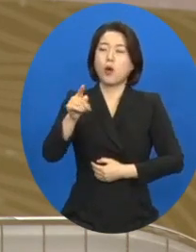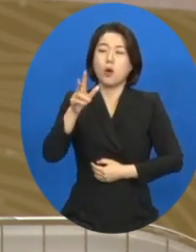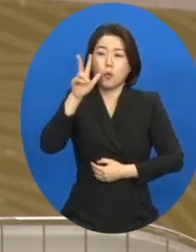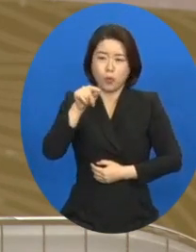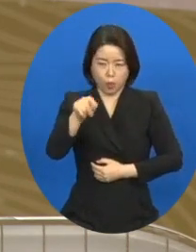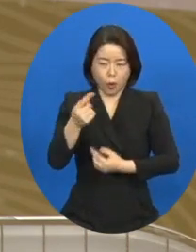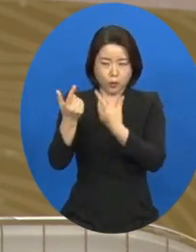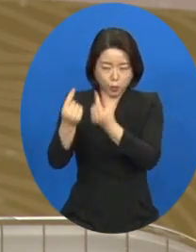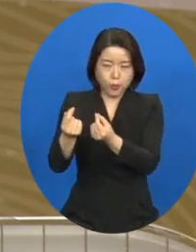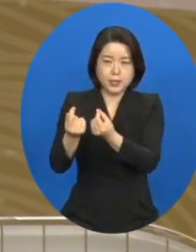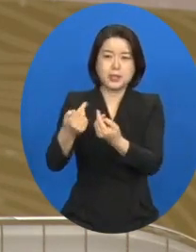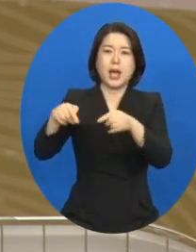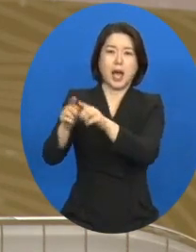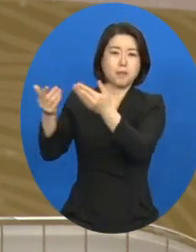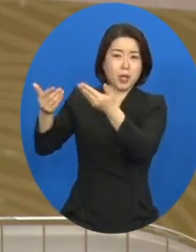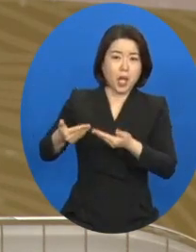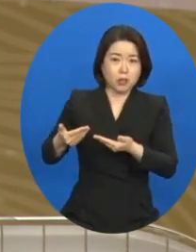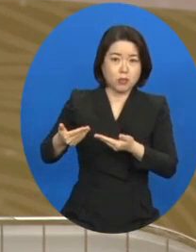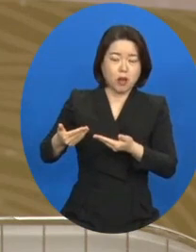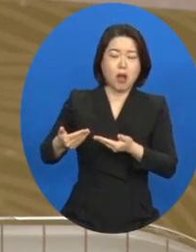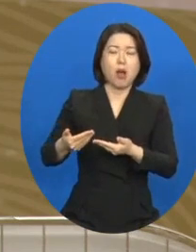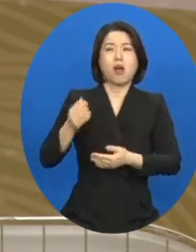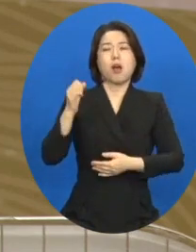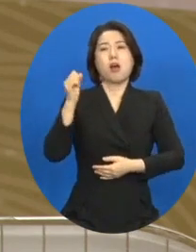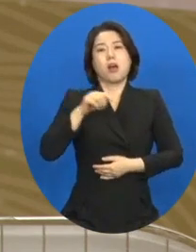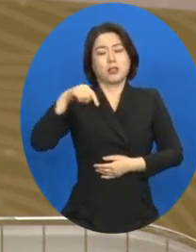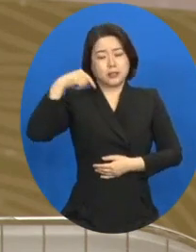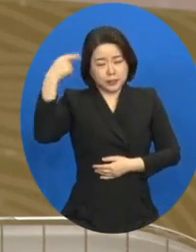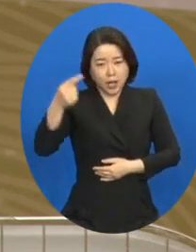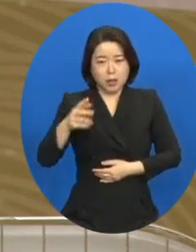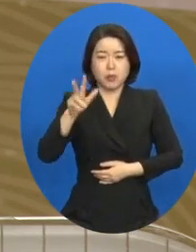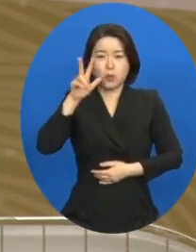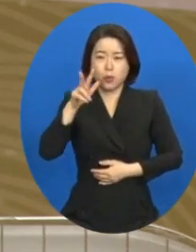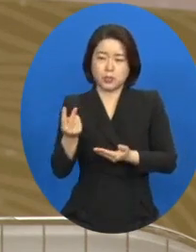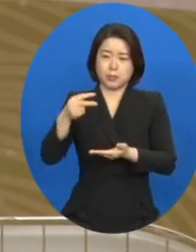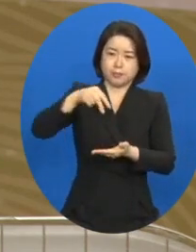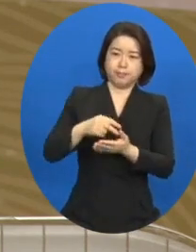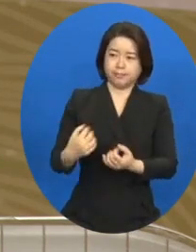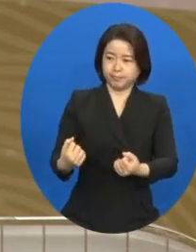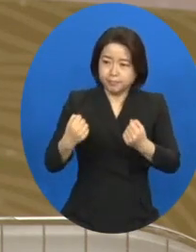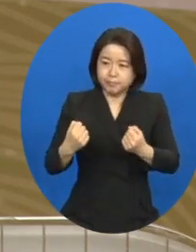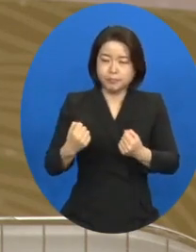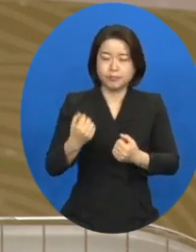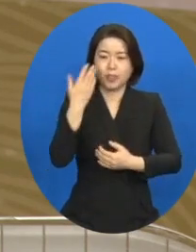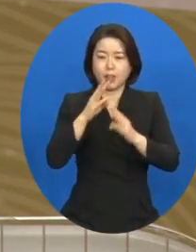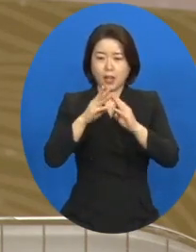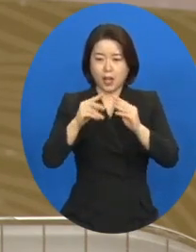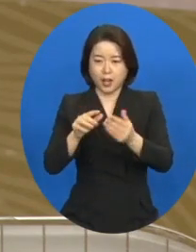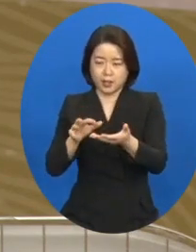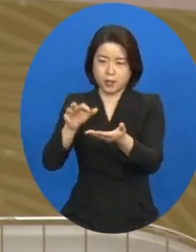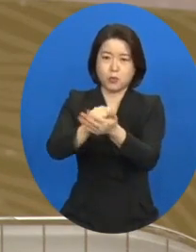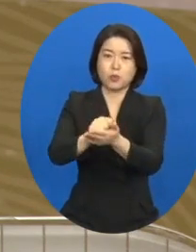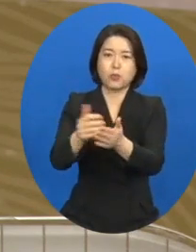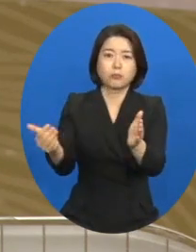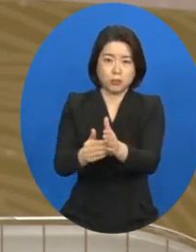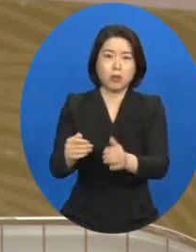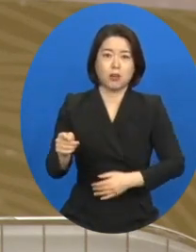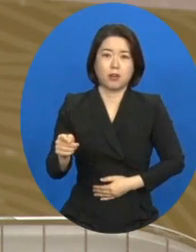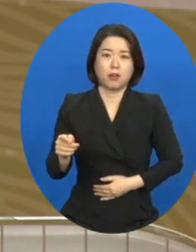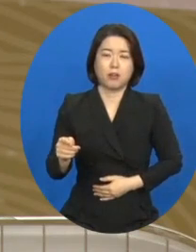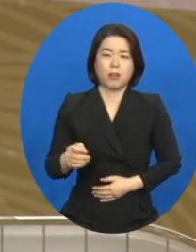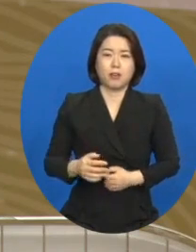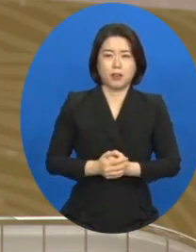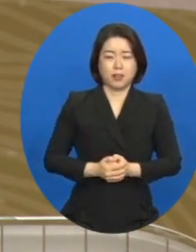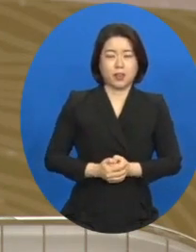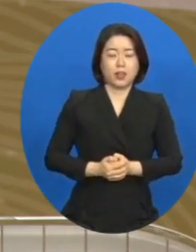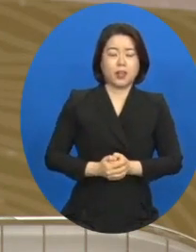하겠다. 그래서 여호수아가 일어서고 가나안 정복이 된 거예요. 모세는, 여호수아는